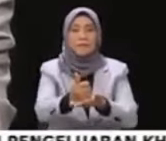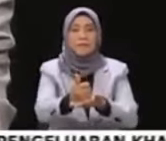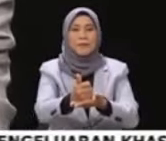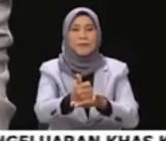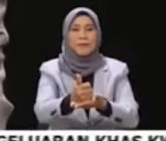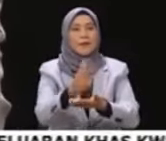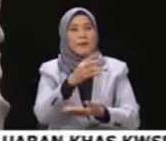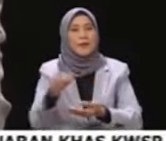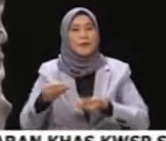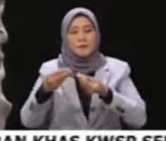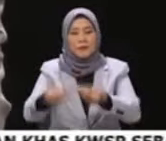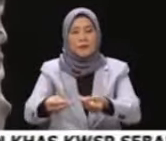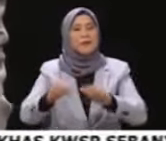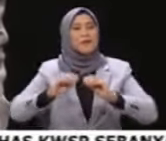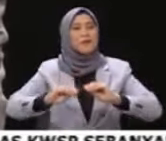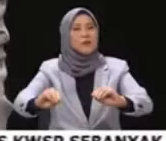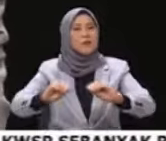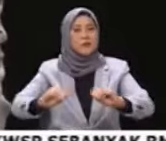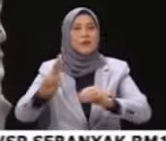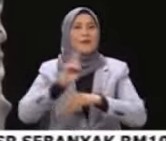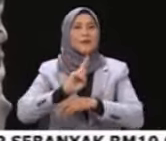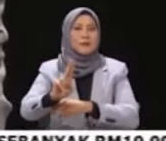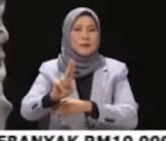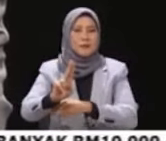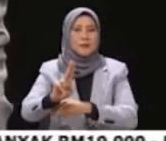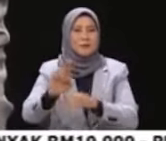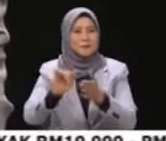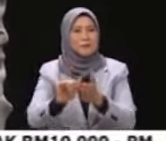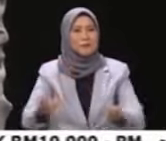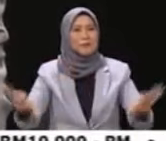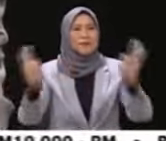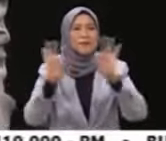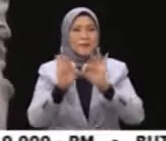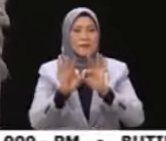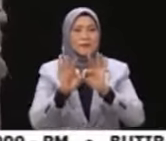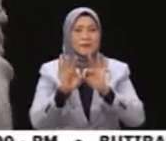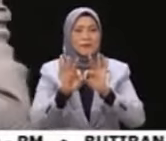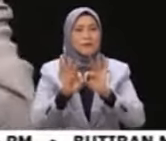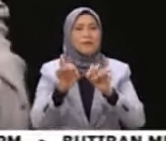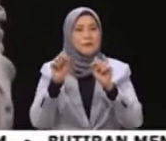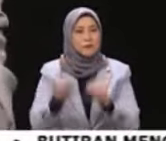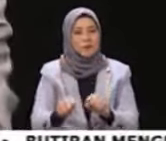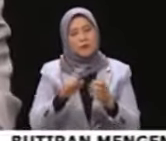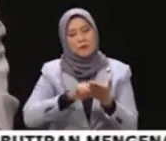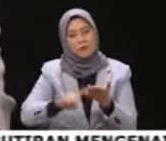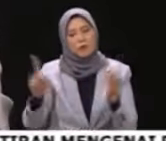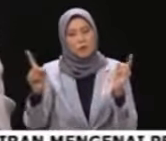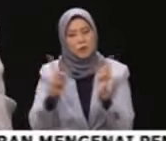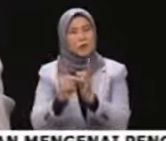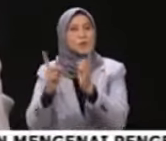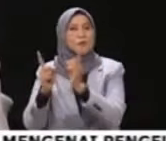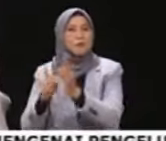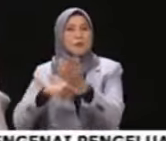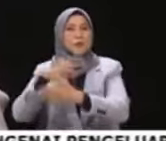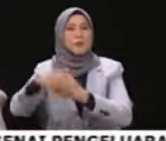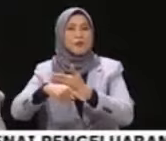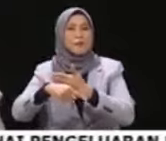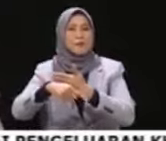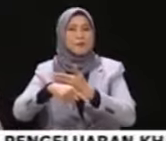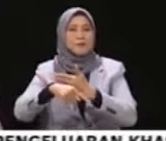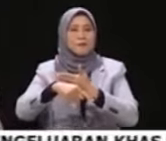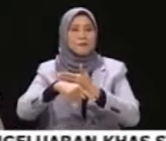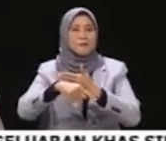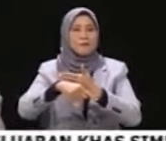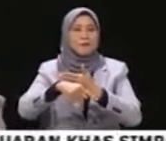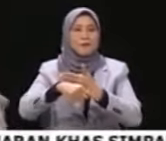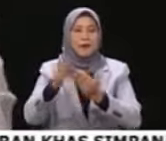berikan kepada dia agama. Ini benda yang penting. Benda penting supaya mereka bertemu setiap minggu macam program yang dibuat oleh